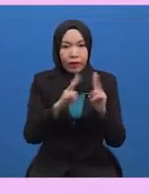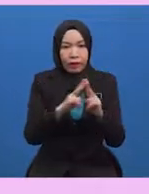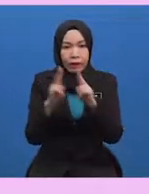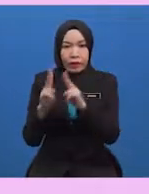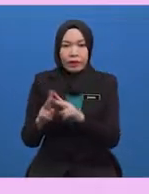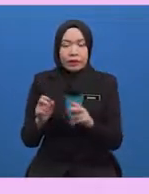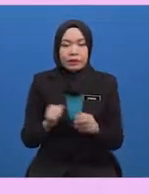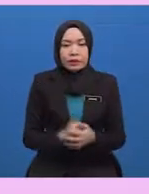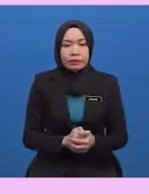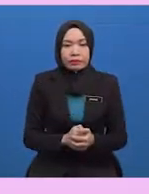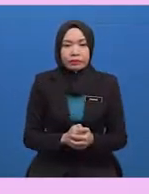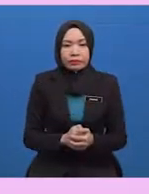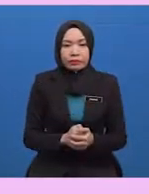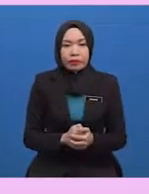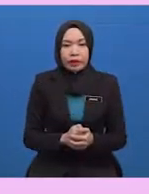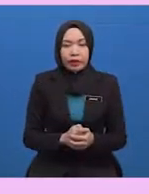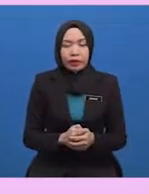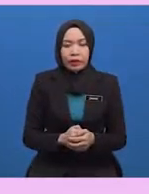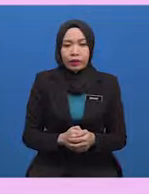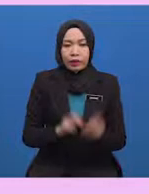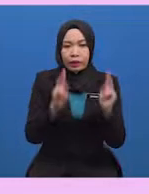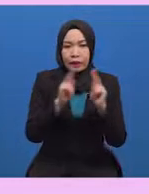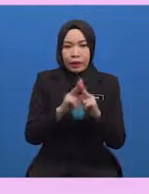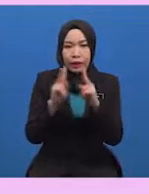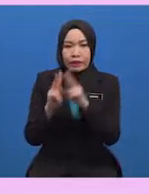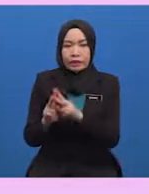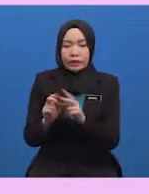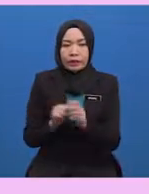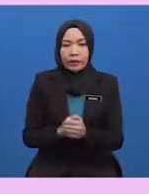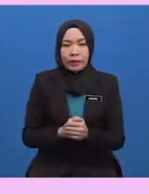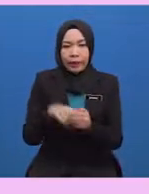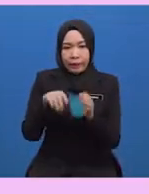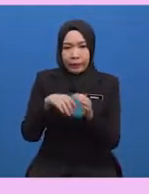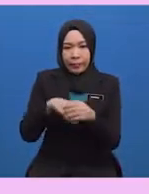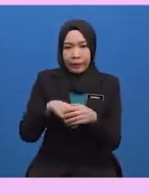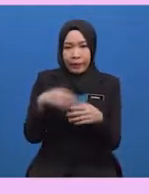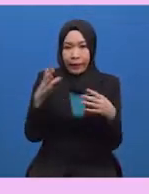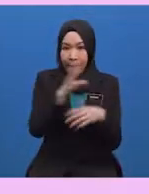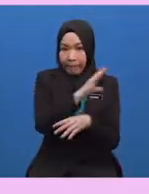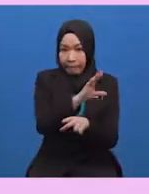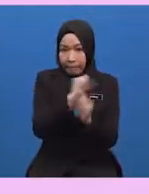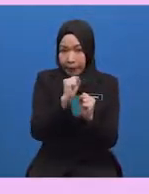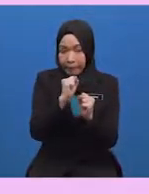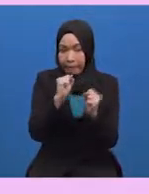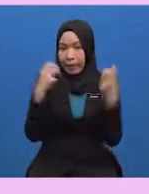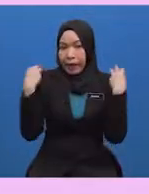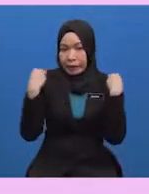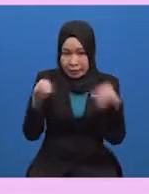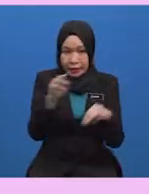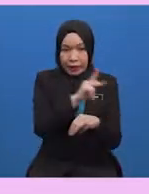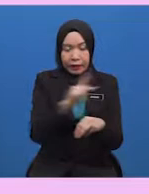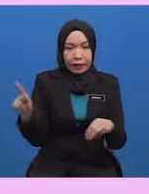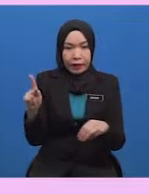penduduk desa dapat memasarkan hasil pertanian dan produk IKS mereka di